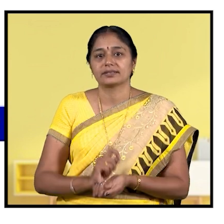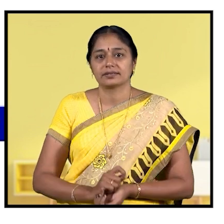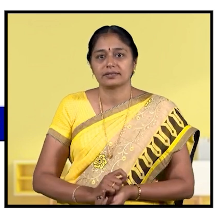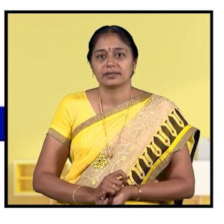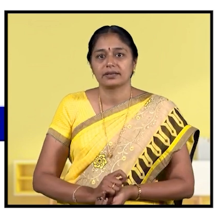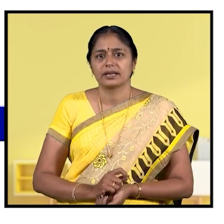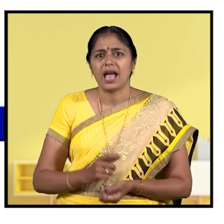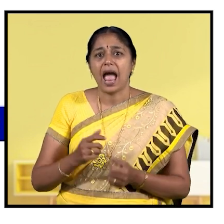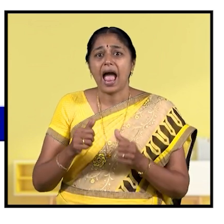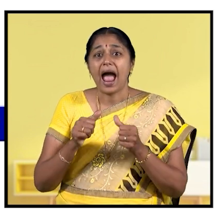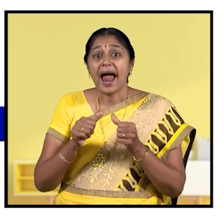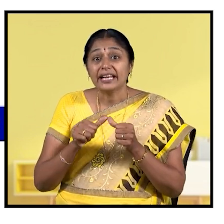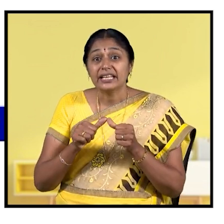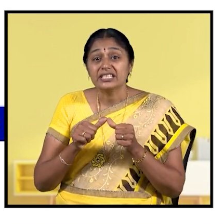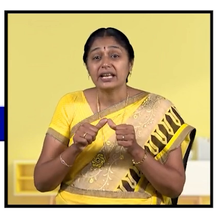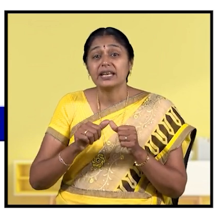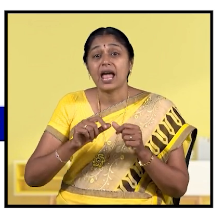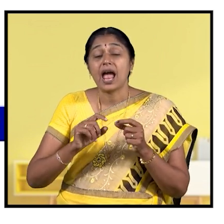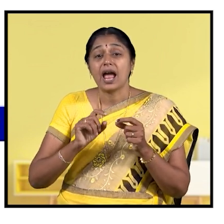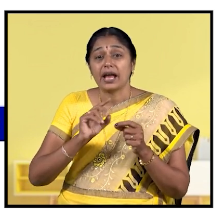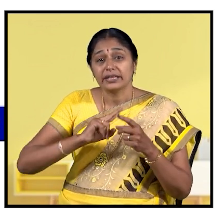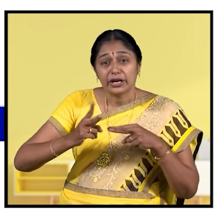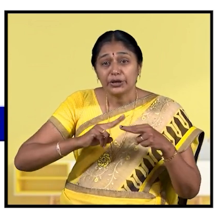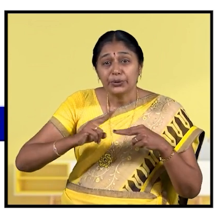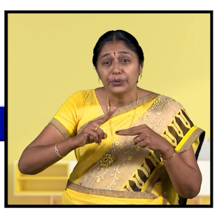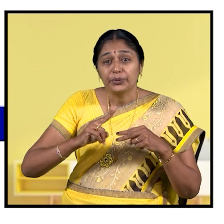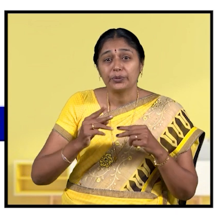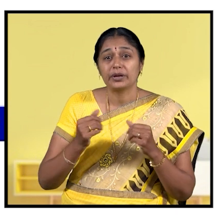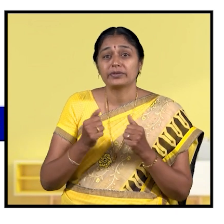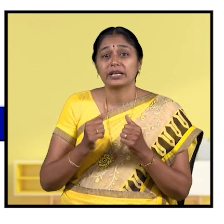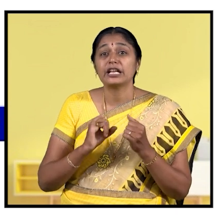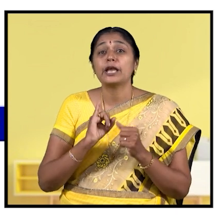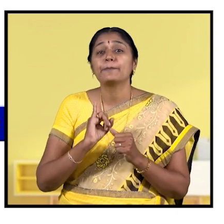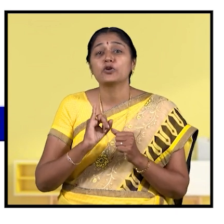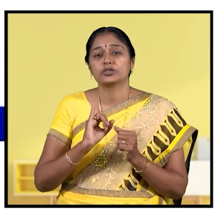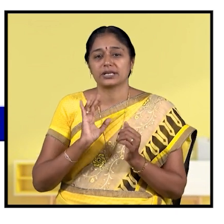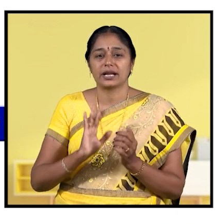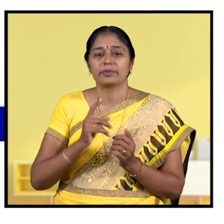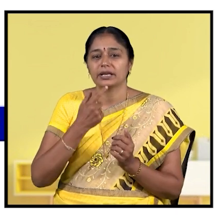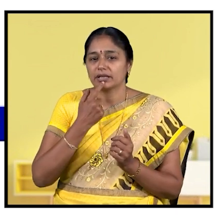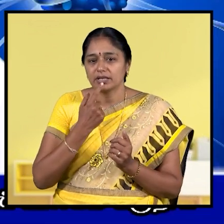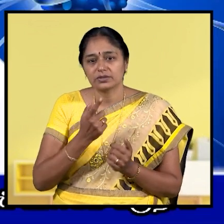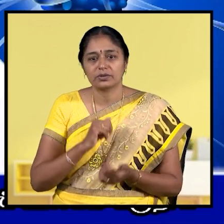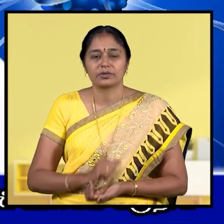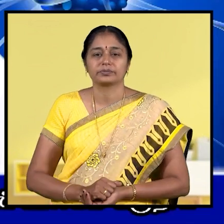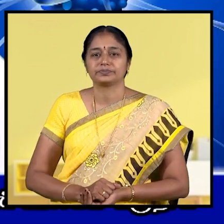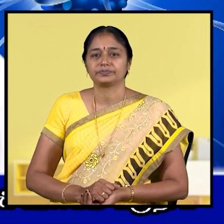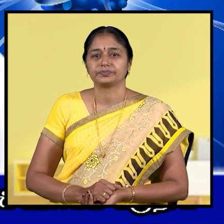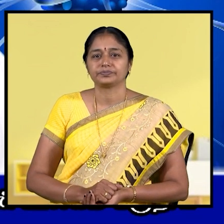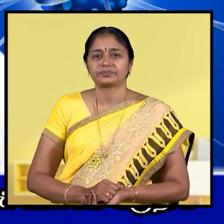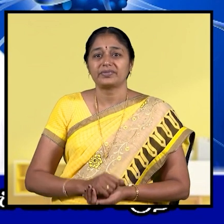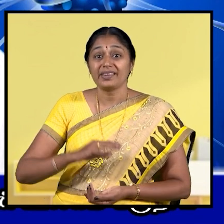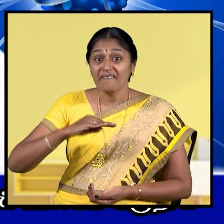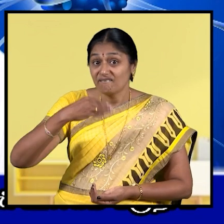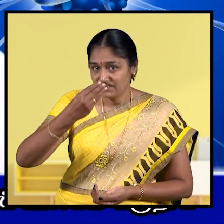ஆன்டிபாடி ஆன்டிஜென் ரெண்டு விஷயத்துக்கு நடுவில் இம்யூனோஜன் அப்படிங்கிற ஒரு வார்த்தையை நம்ம சொல்கிறோம். சரி, இந்த மூணு வார்த்தைகளுக்கு உள்ளான விளக்கத்தை நம்ம என்னென்னு தெரிஞ்சோன்னாக்க,